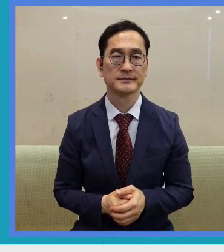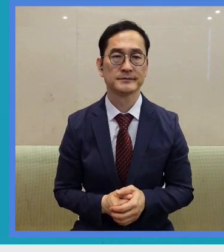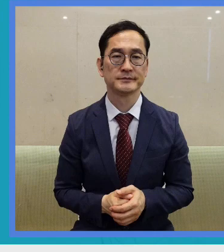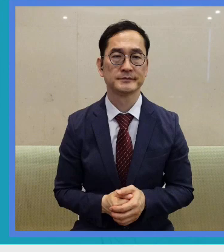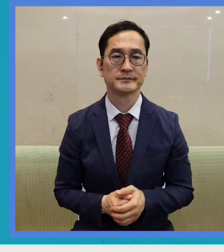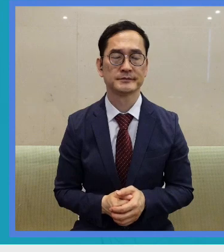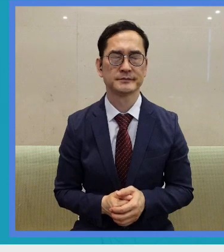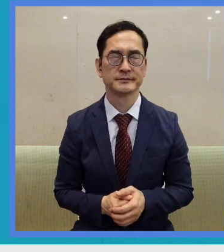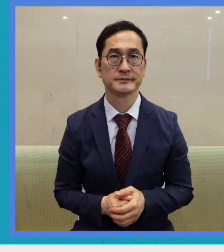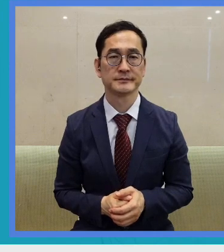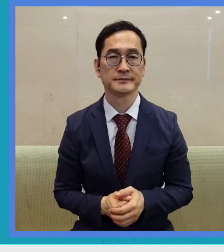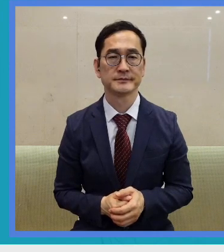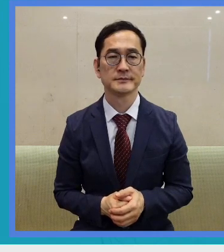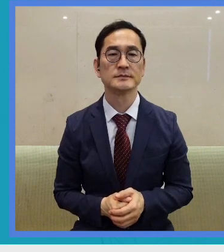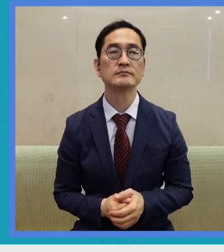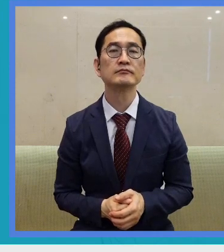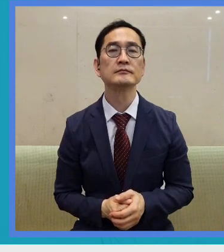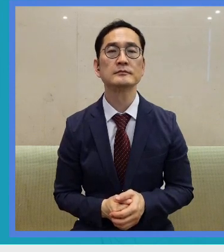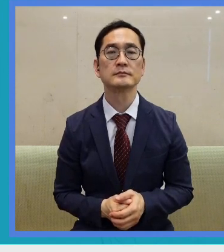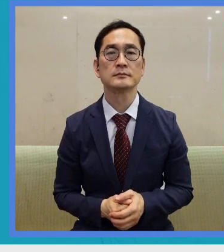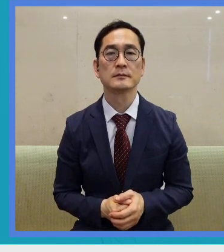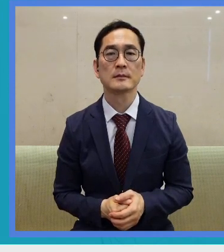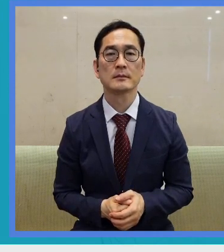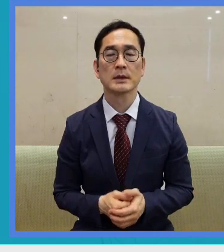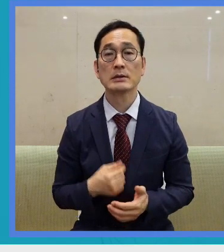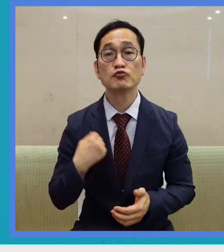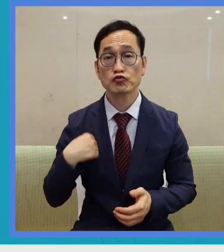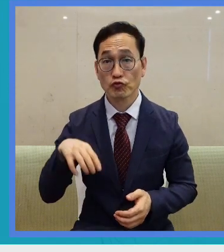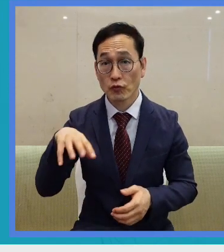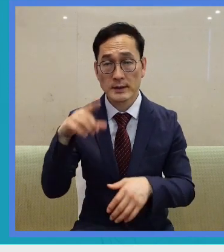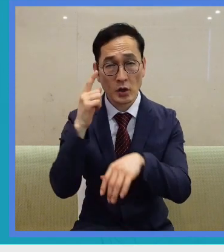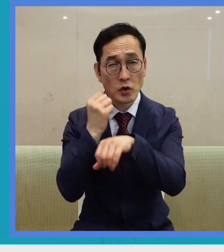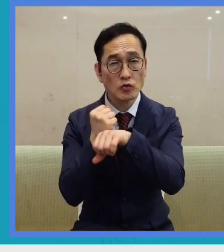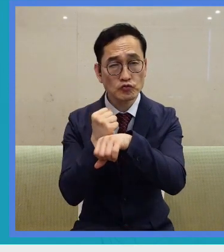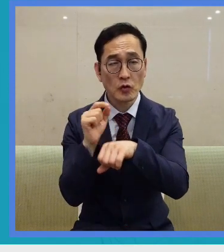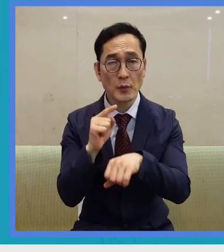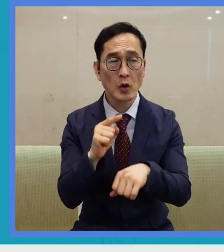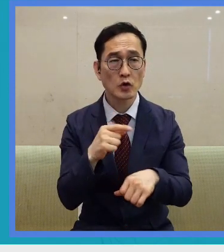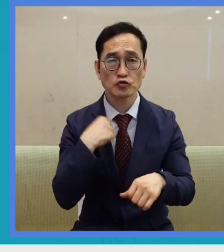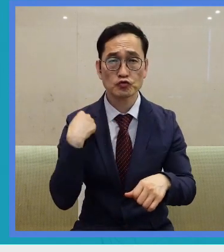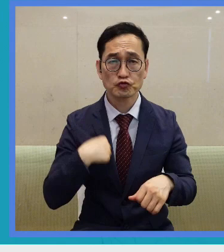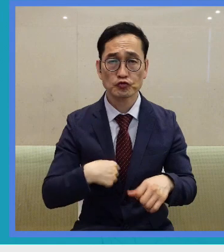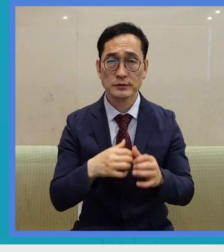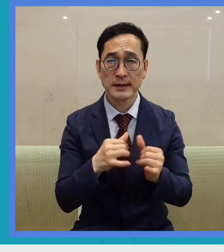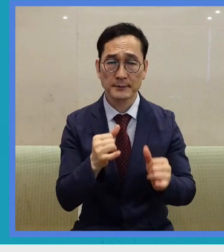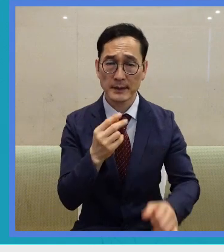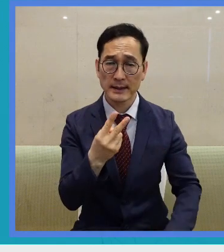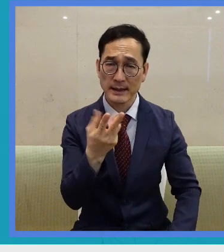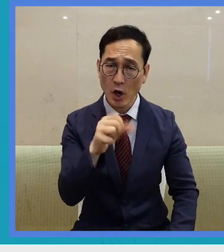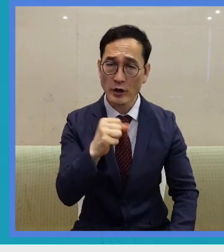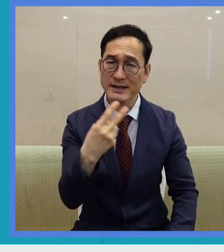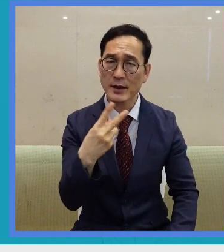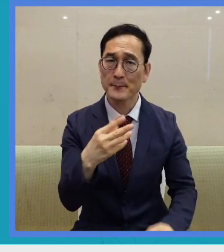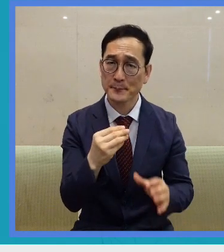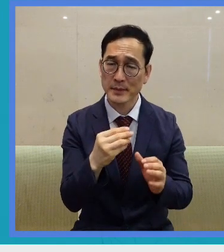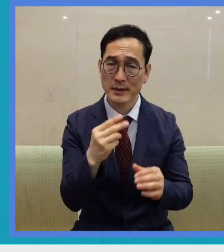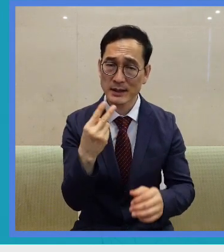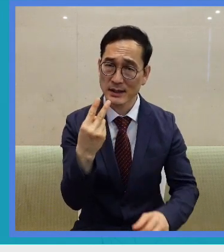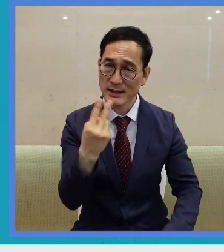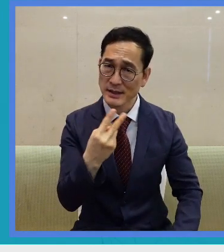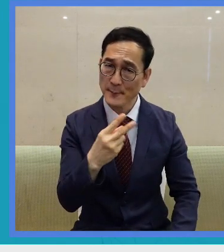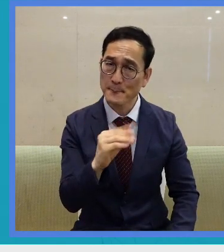앞에서 설명드렸던 그런 중국 연구의 좀 일환입니다. 그래서 중국은 약 2억 2천 명의 이제 아이들이